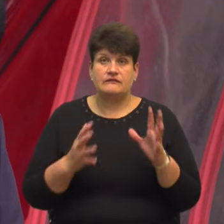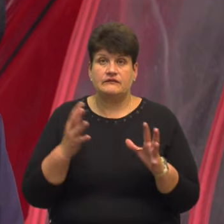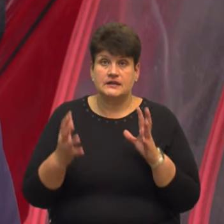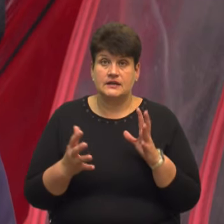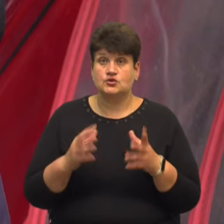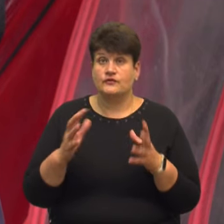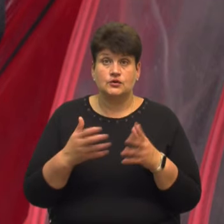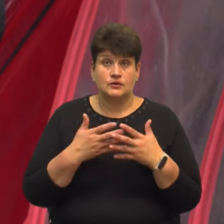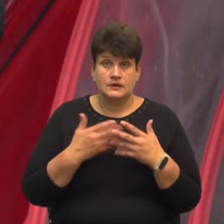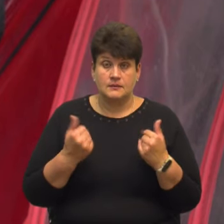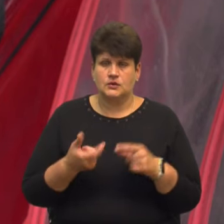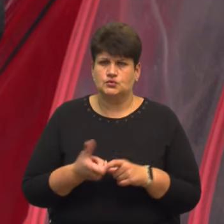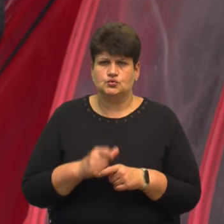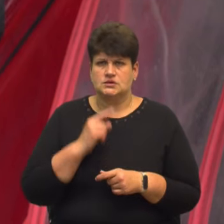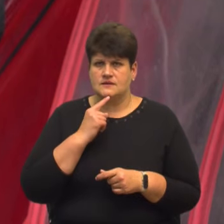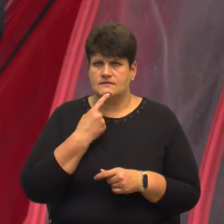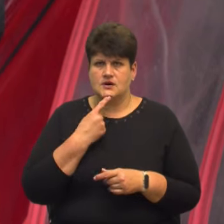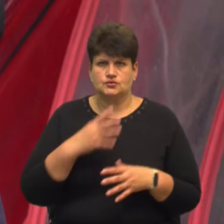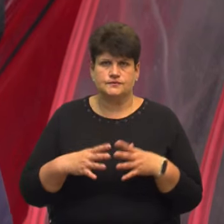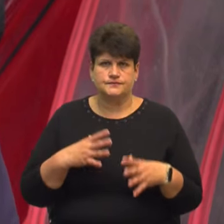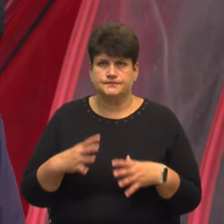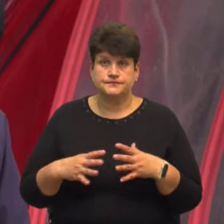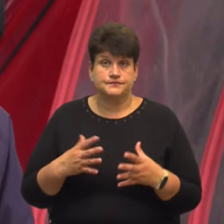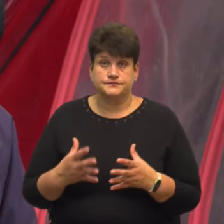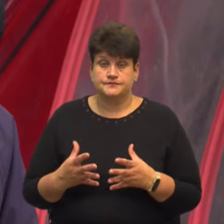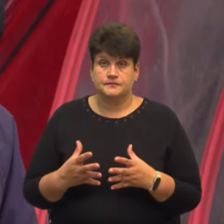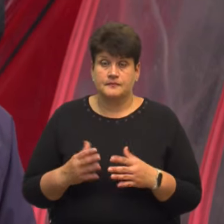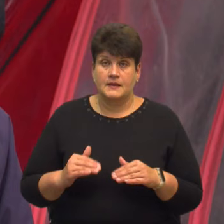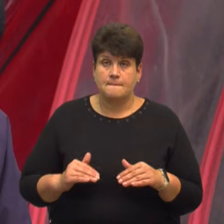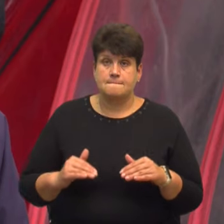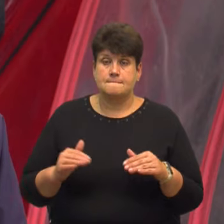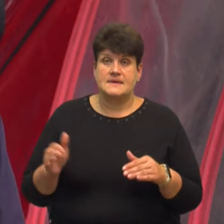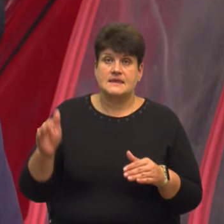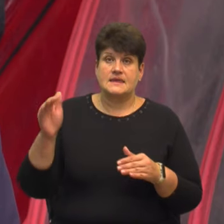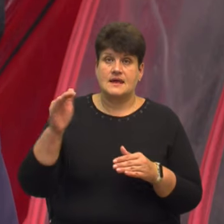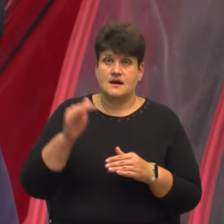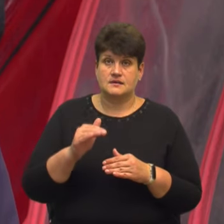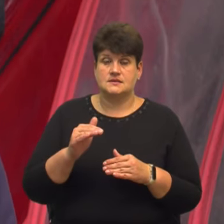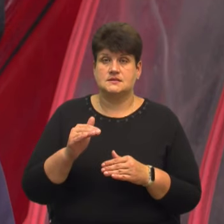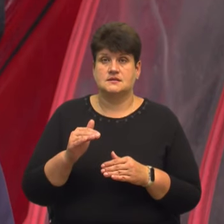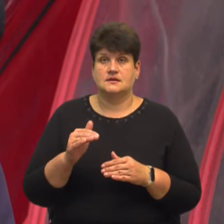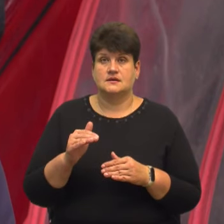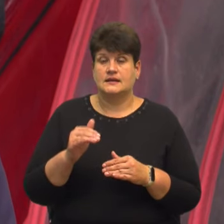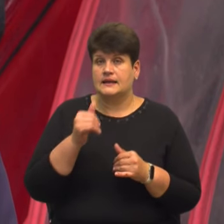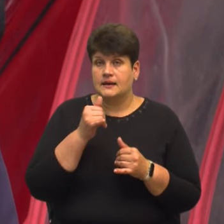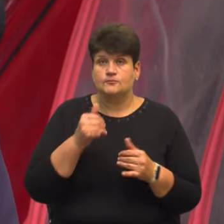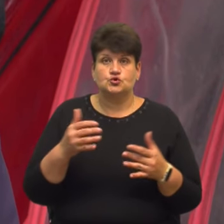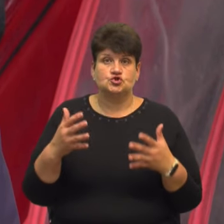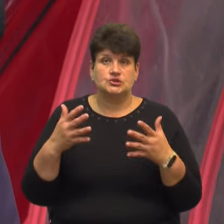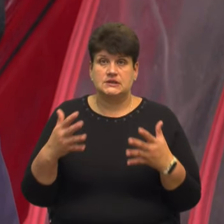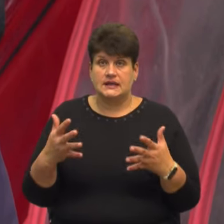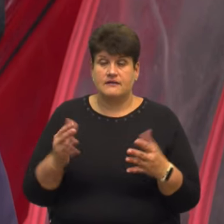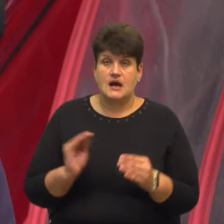то дуже важко провести тренування ну піднятися на підводн крила неможливо просто а в